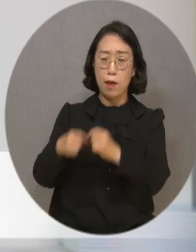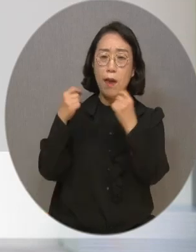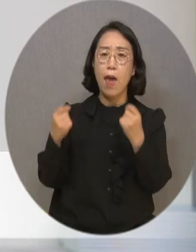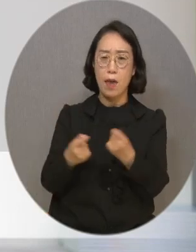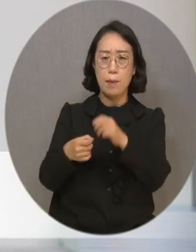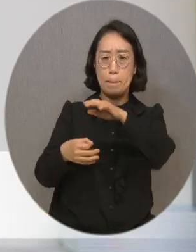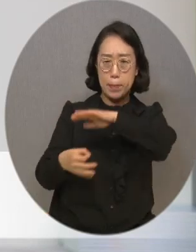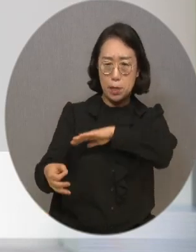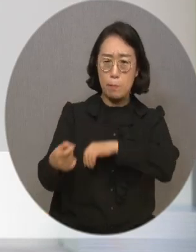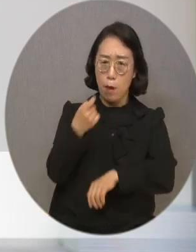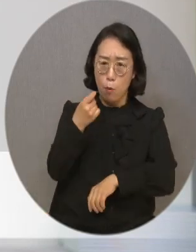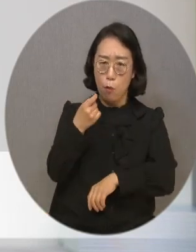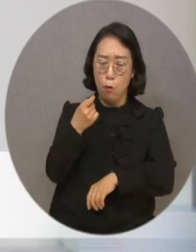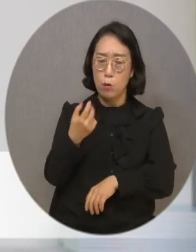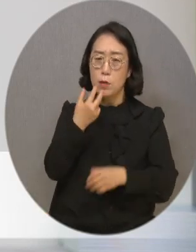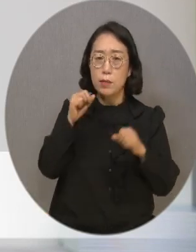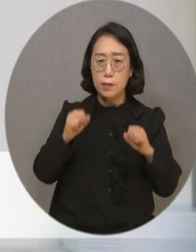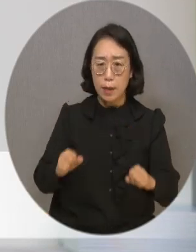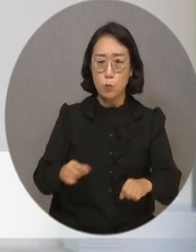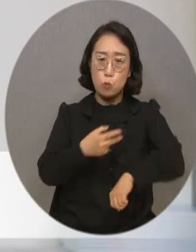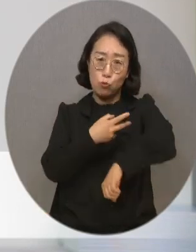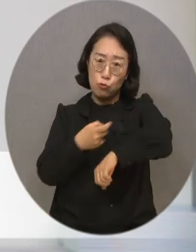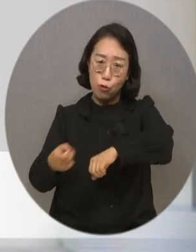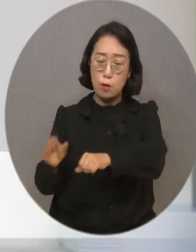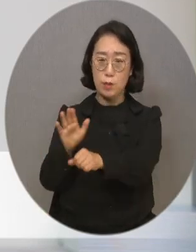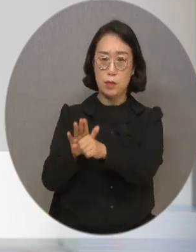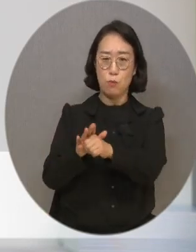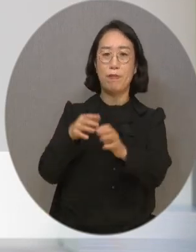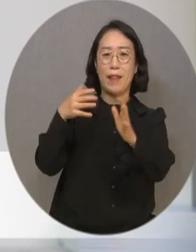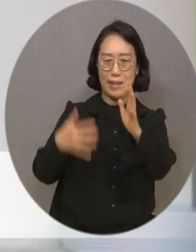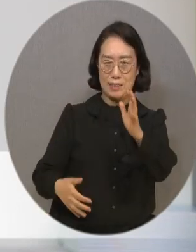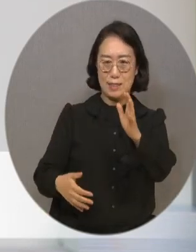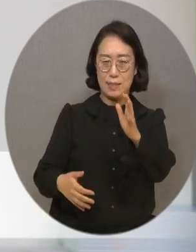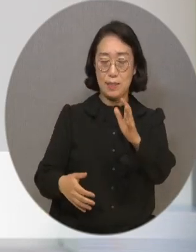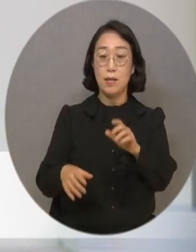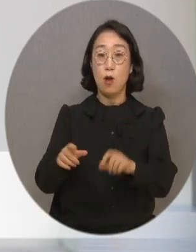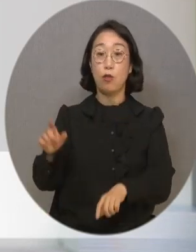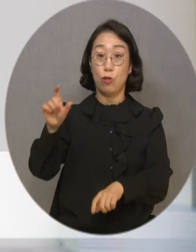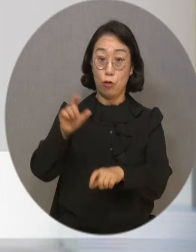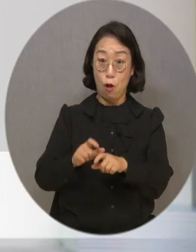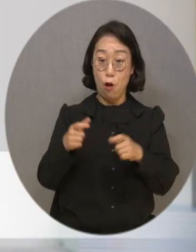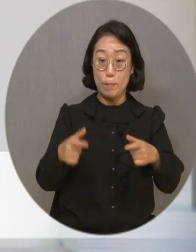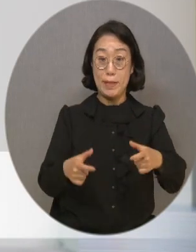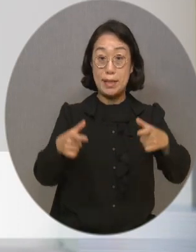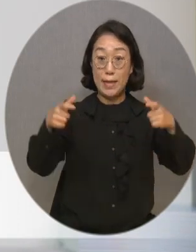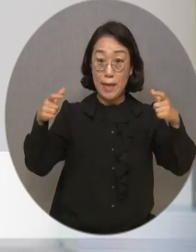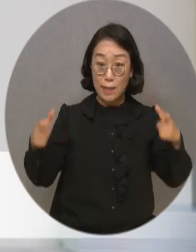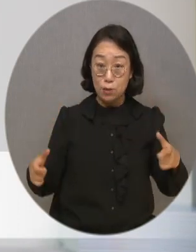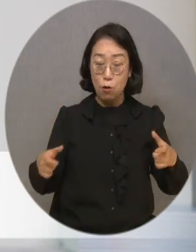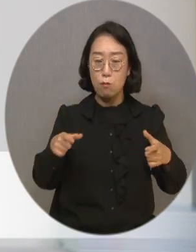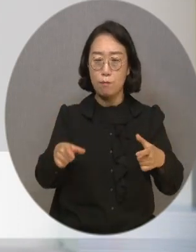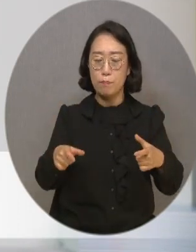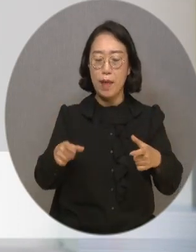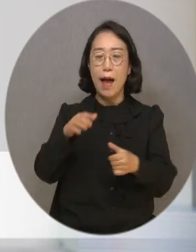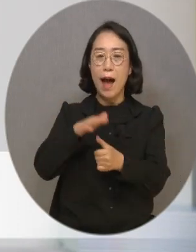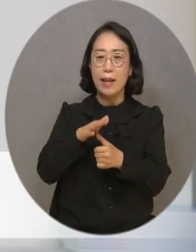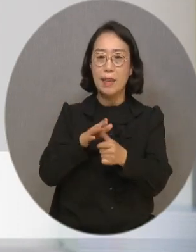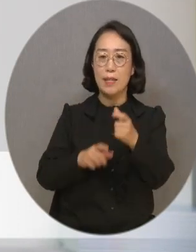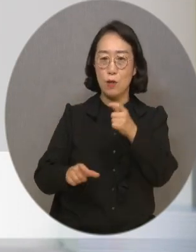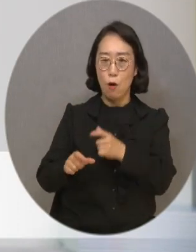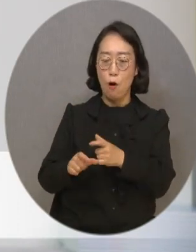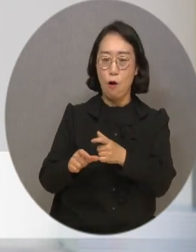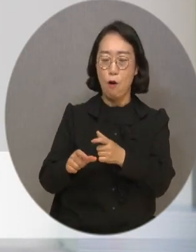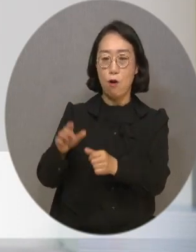뿐 생존 수영에 대한 지원이 없었습니다. 이에 생존 수영 교육 유아까지 확대 지원을